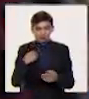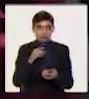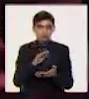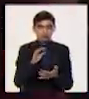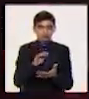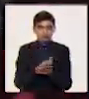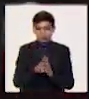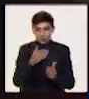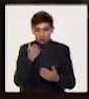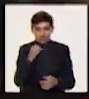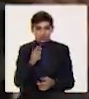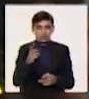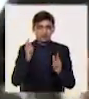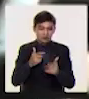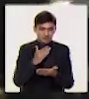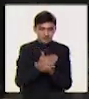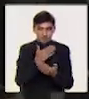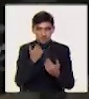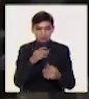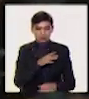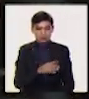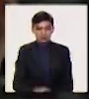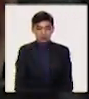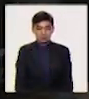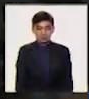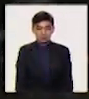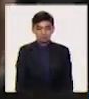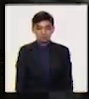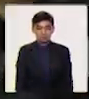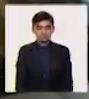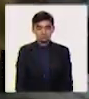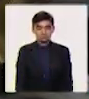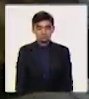келіспейтіндерін айтады. Руслан Жасұланұлы, Қуаныш Әлтенов, информбюро, Солтүстік Қазақстан облысы.